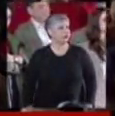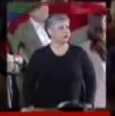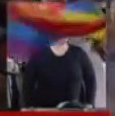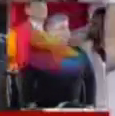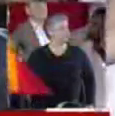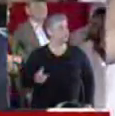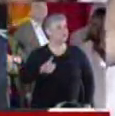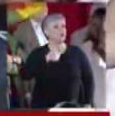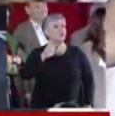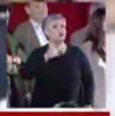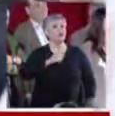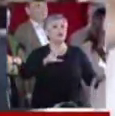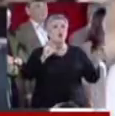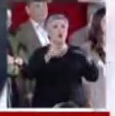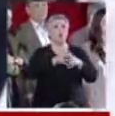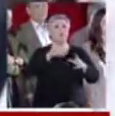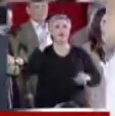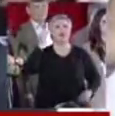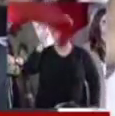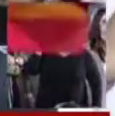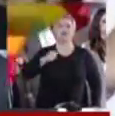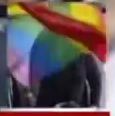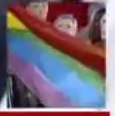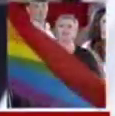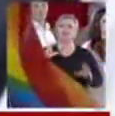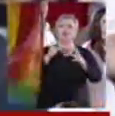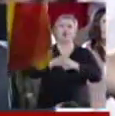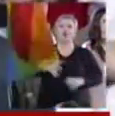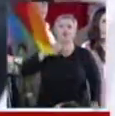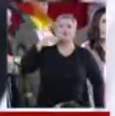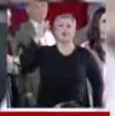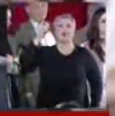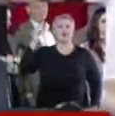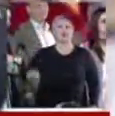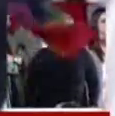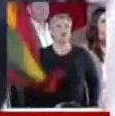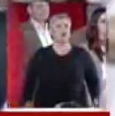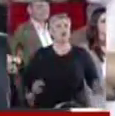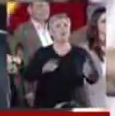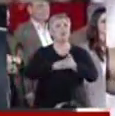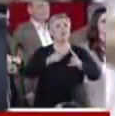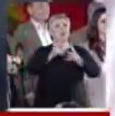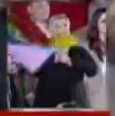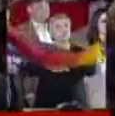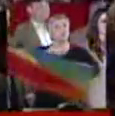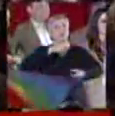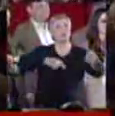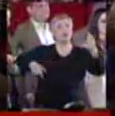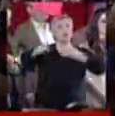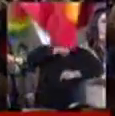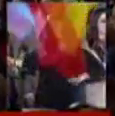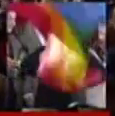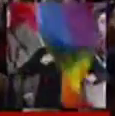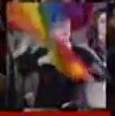dream team πρέπει η dream team να μάθει να παίζει και συλλογικά να δίνει πάσες και να σκοράρει πρέπει το επόμενο